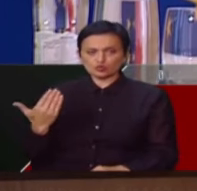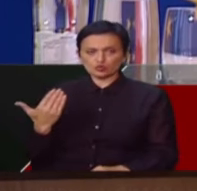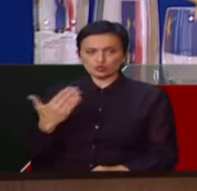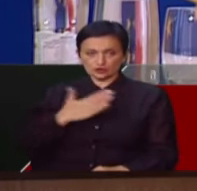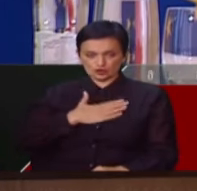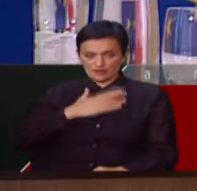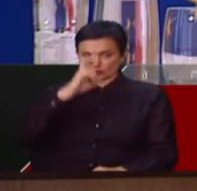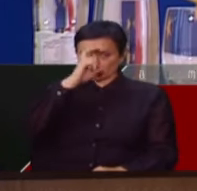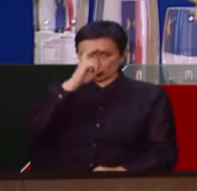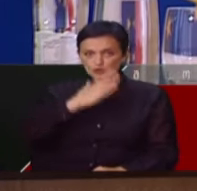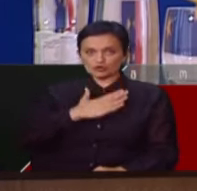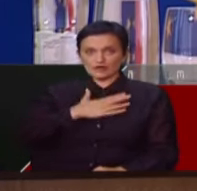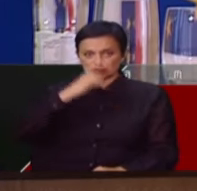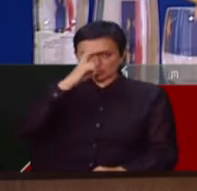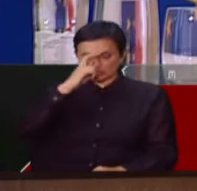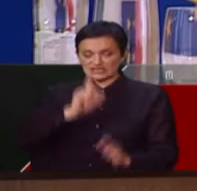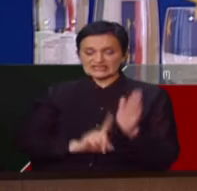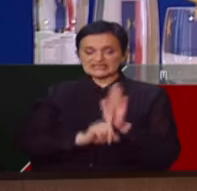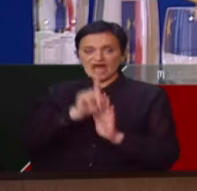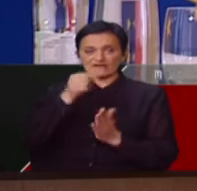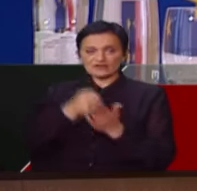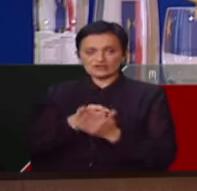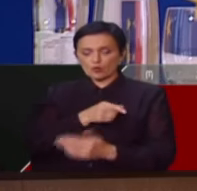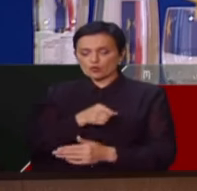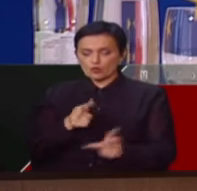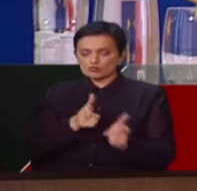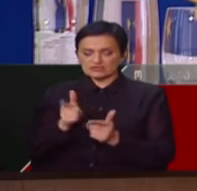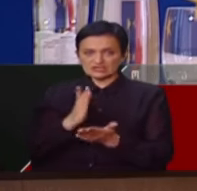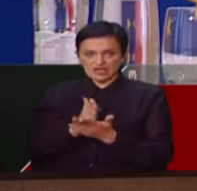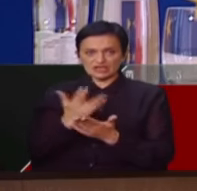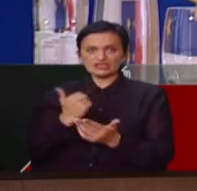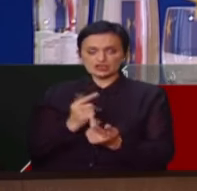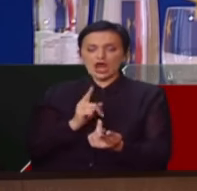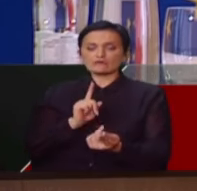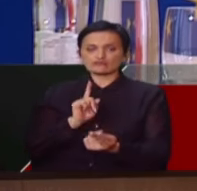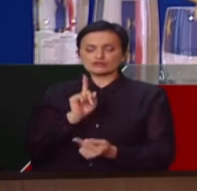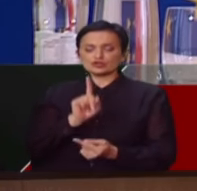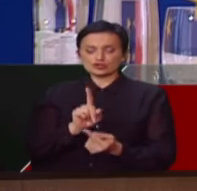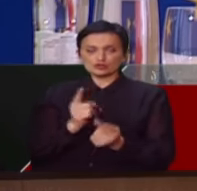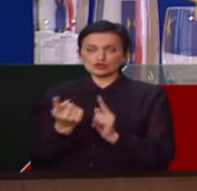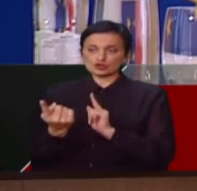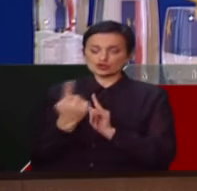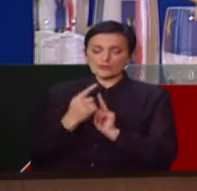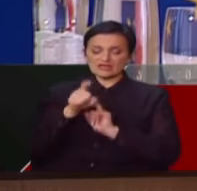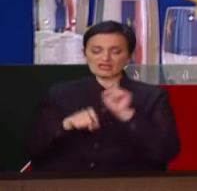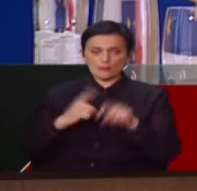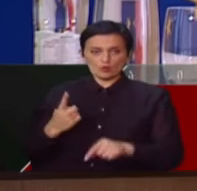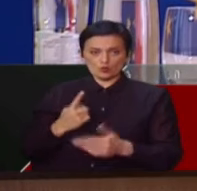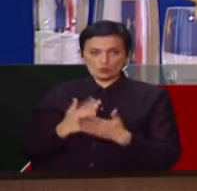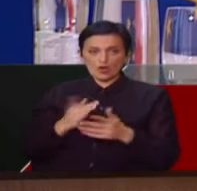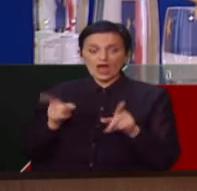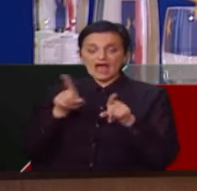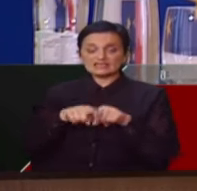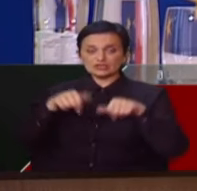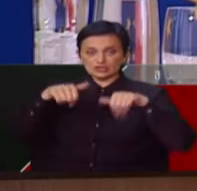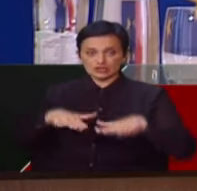ჩვენი ხელისუფლება, ჩვენი სახელმწიფო არის თავიდან ბოლომდე მზად და ვარ შემოხვედრილი ნაბიჯების მოლოდინში. რა თქმა უნდა, ასეთი